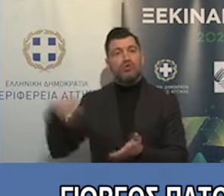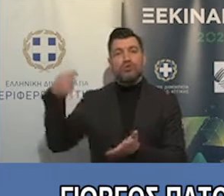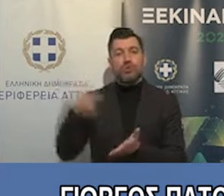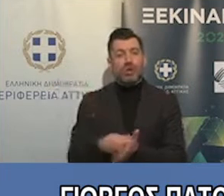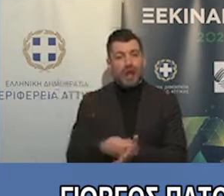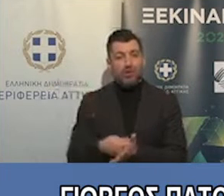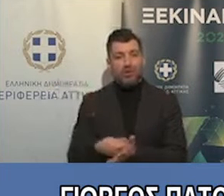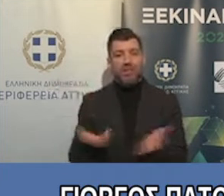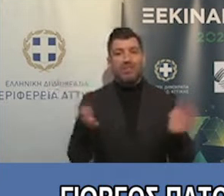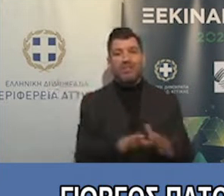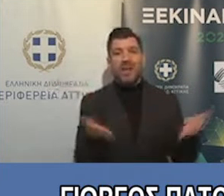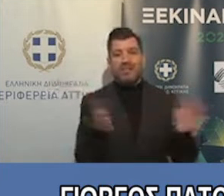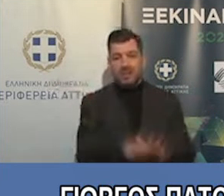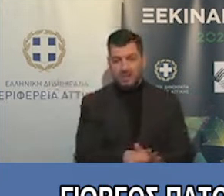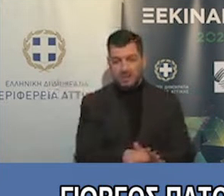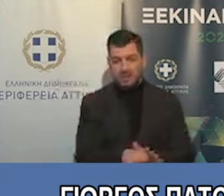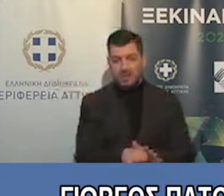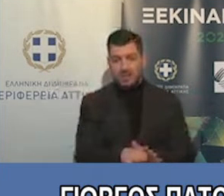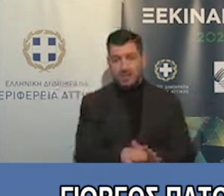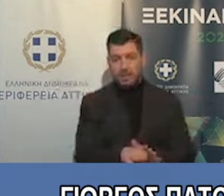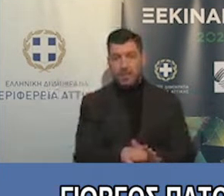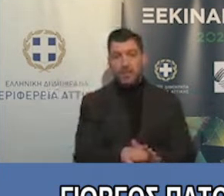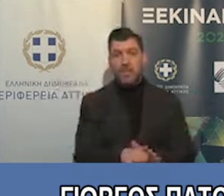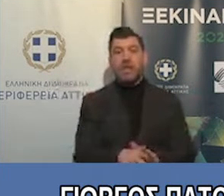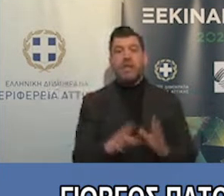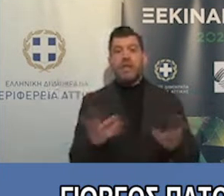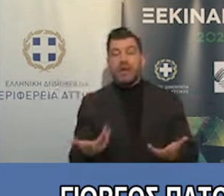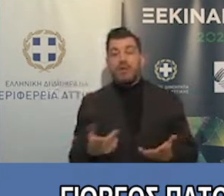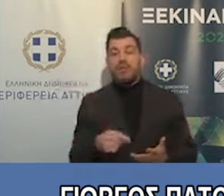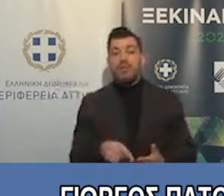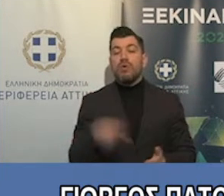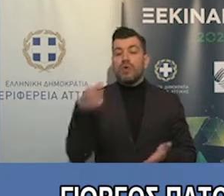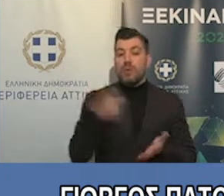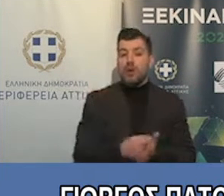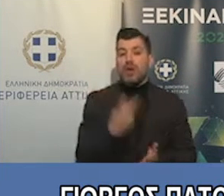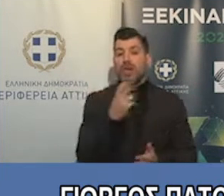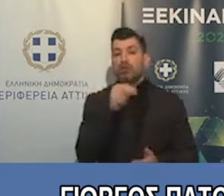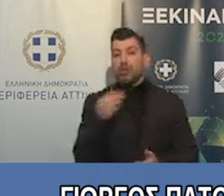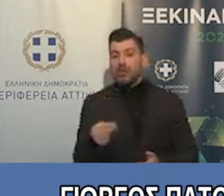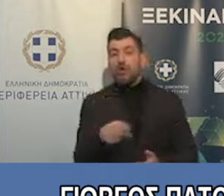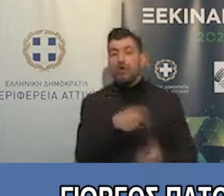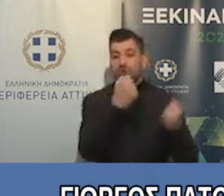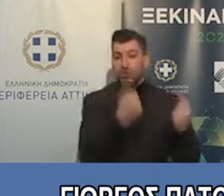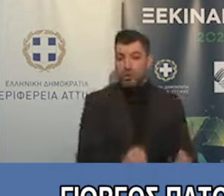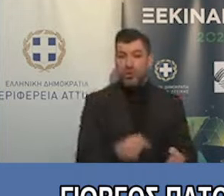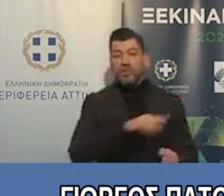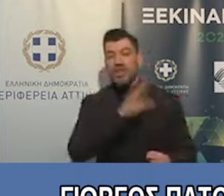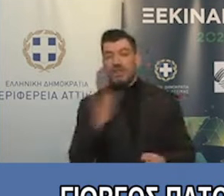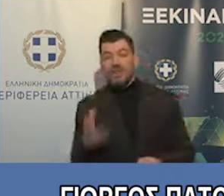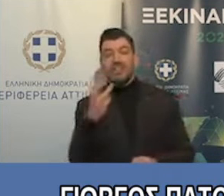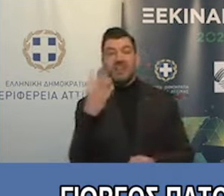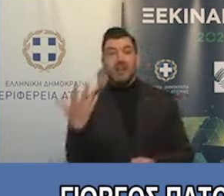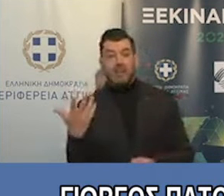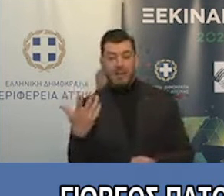22, που θα ξεκινήσει από 20 ευρώ τον τόνο, φτάνοντας τα 35 ευρώ σε λίγα χρόνια. Κυρίες και κύριοι,